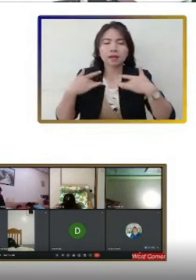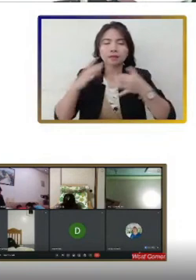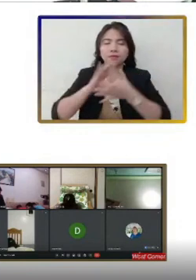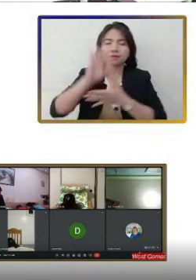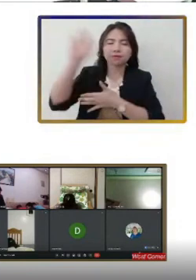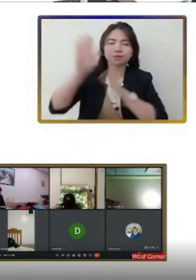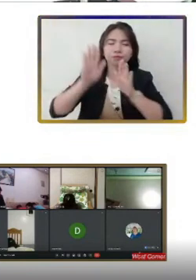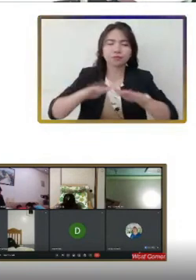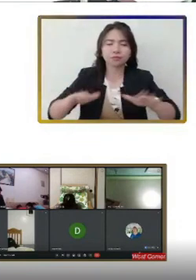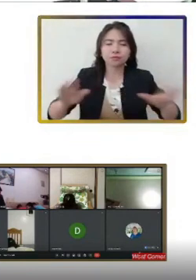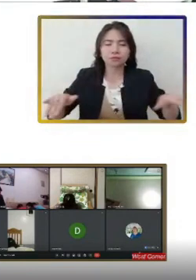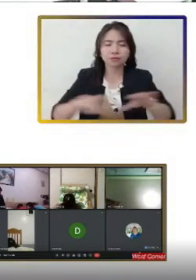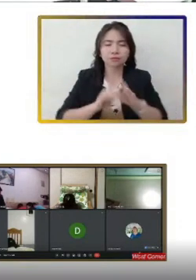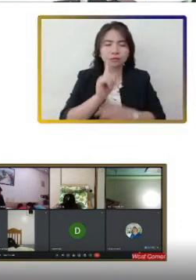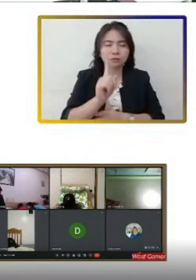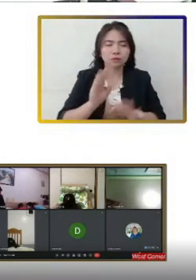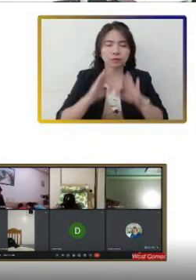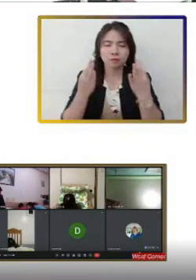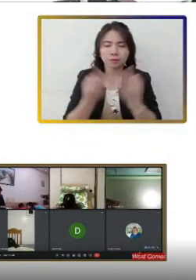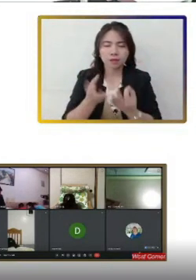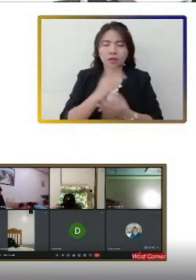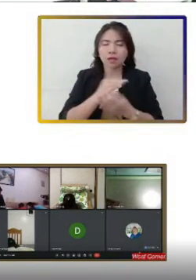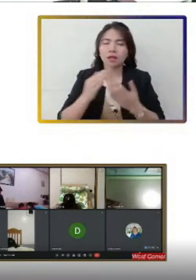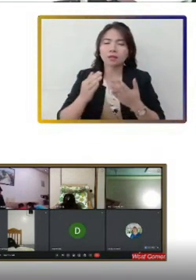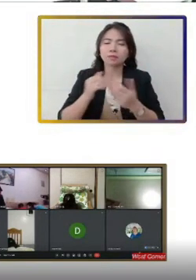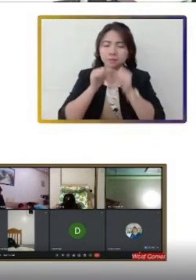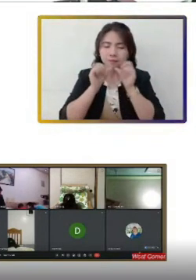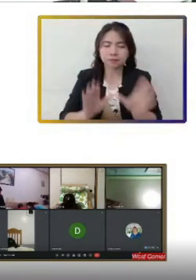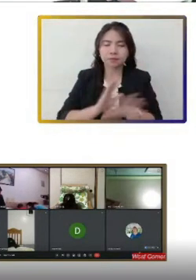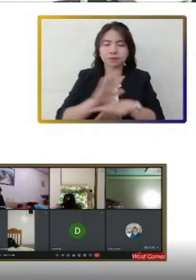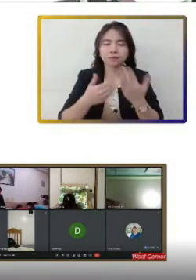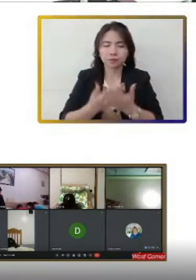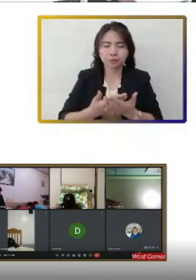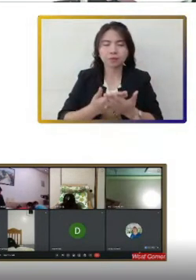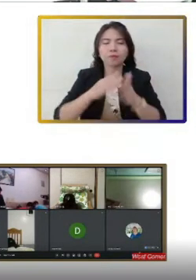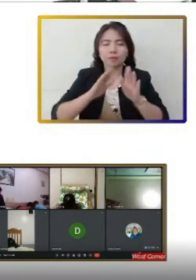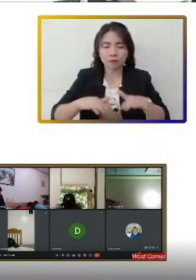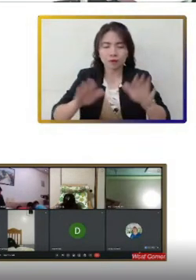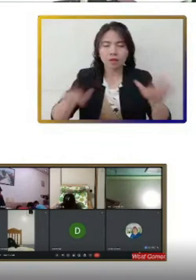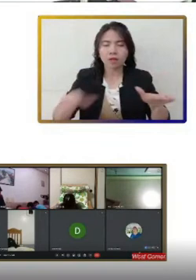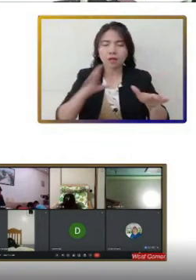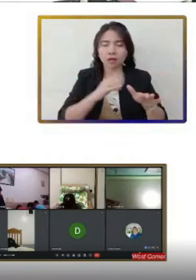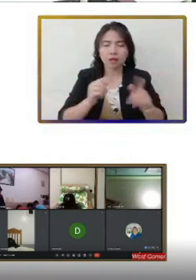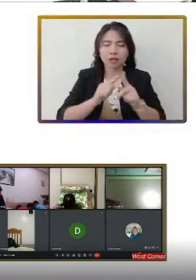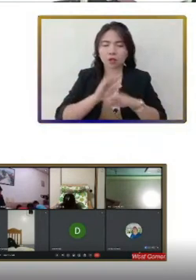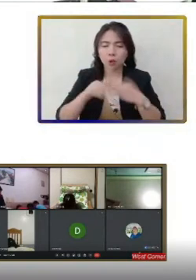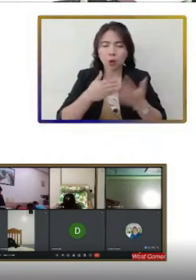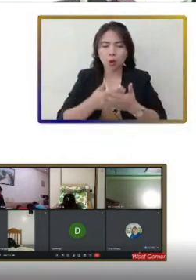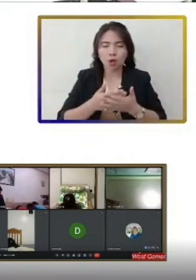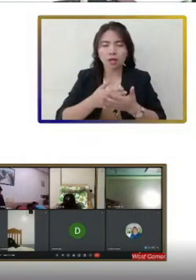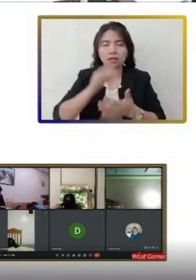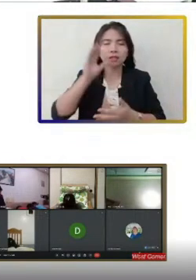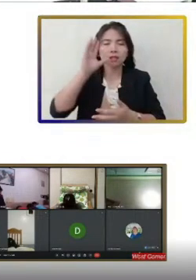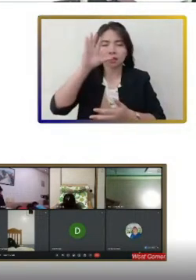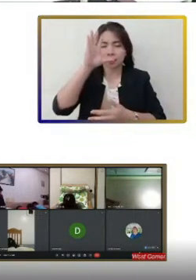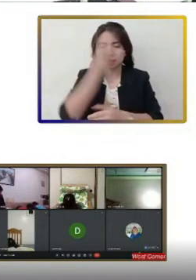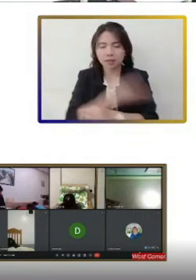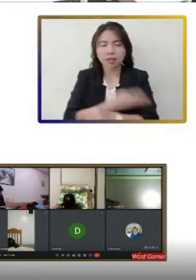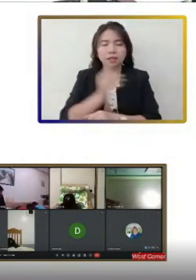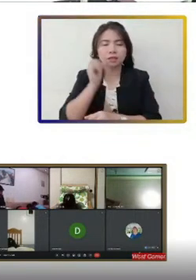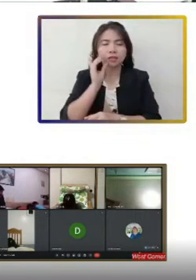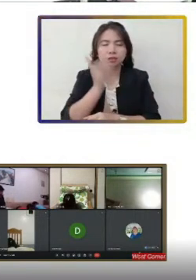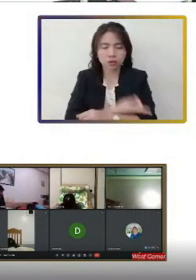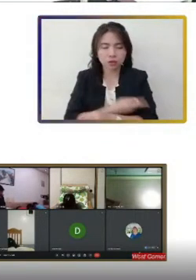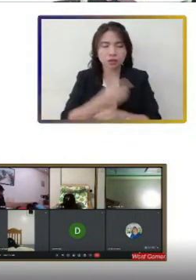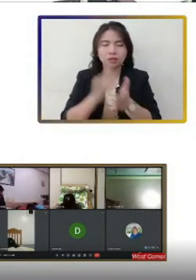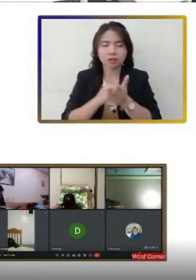anak sa pamilya. Pagpalain niyo rin po ang mga bata. Pagpalain niyo po ang mga anak na sila ipatuloy na lumaki,